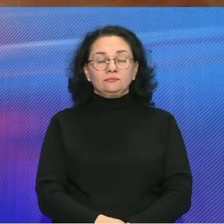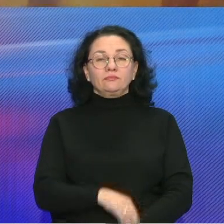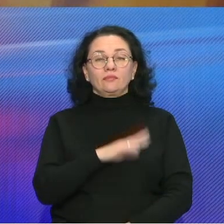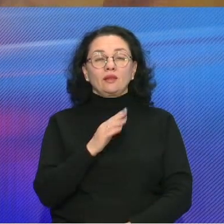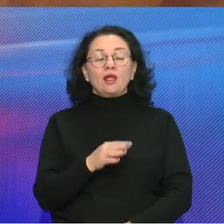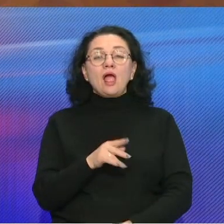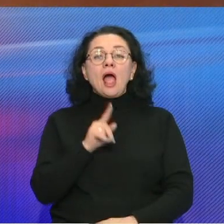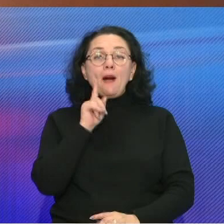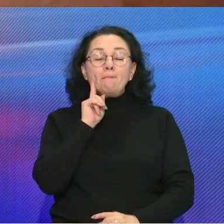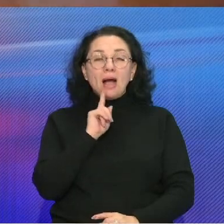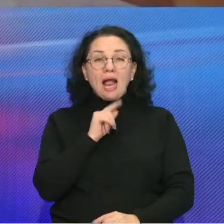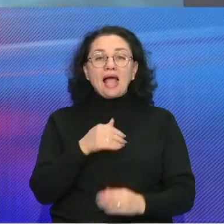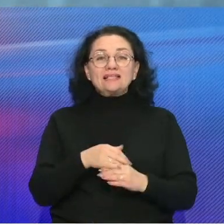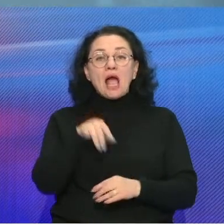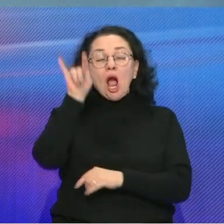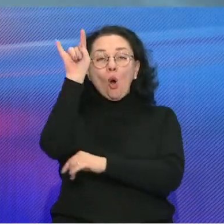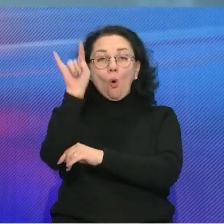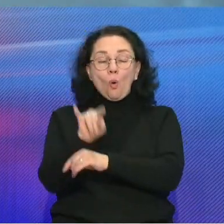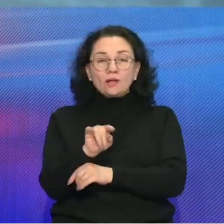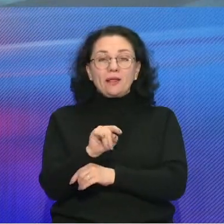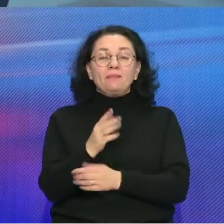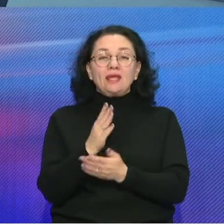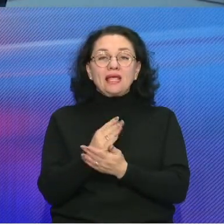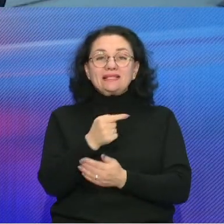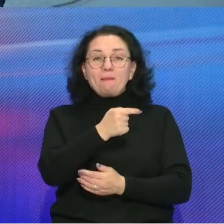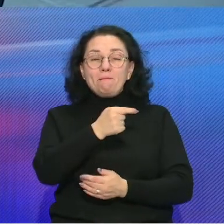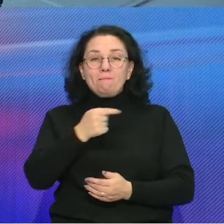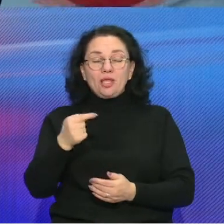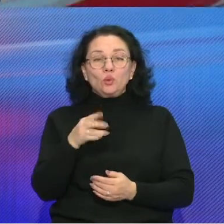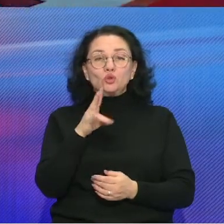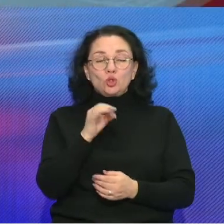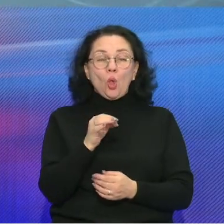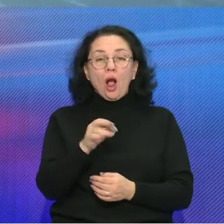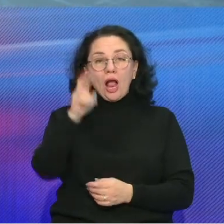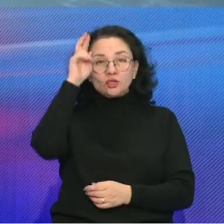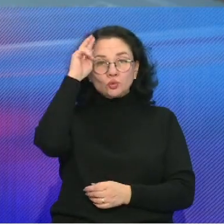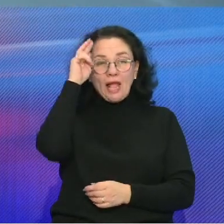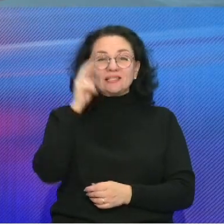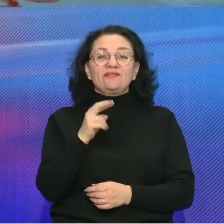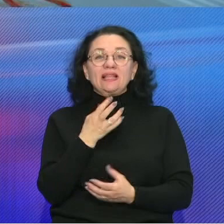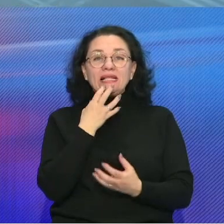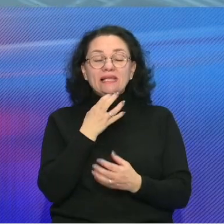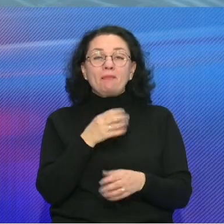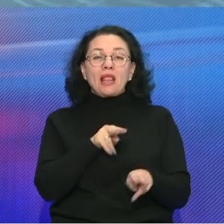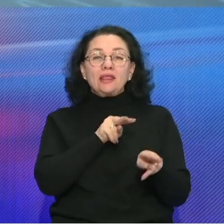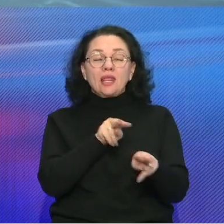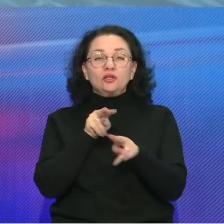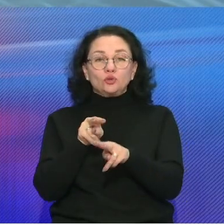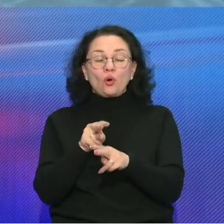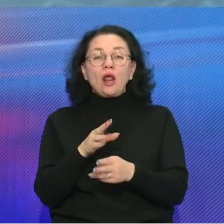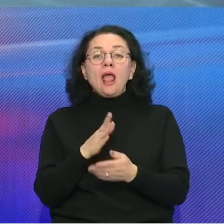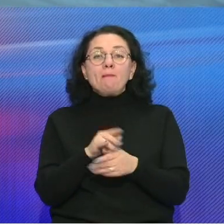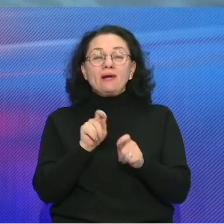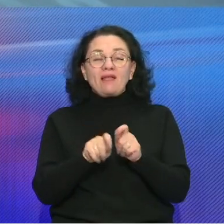Покуль за окнами назирается устойливый минус, специалисты Держэнергагазнагляду тримают под пильной увагой працу теплокраниц.